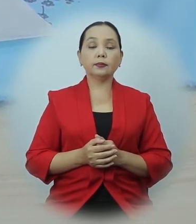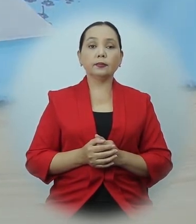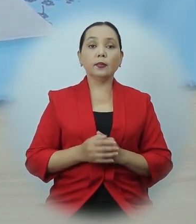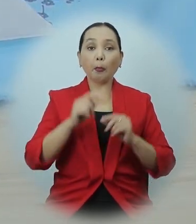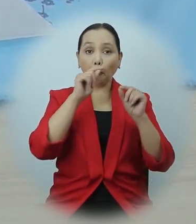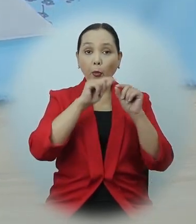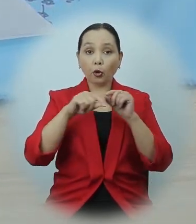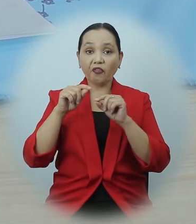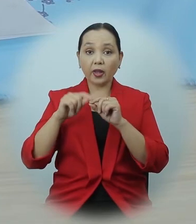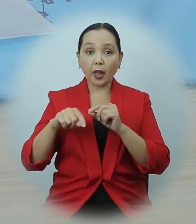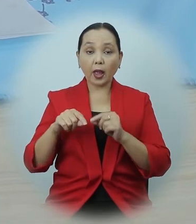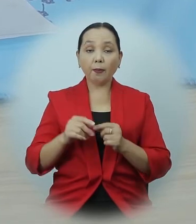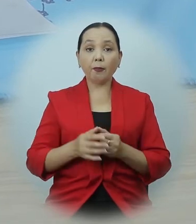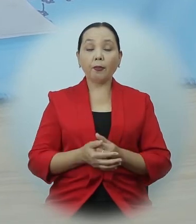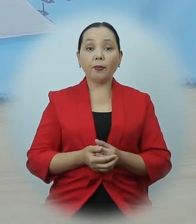Проверяем.